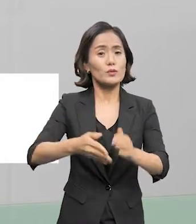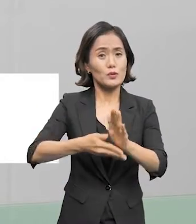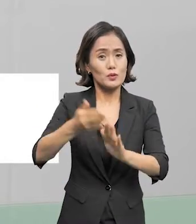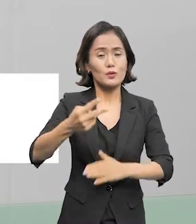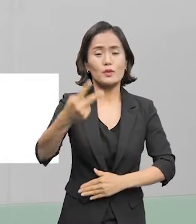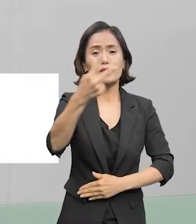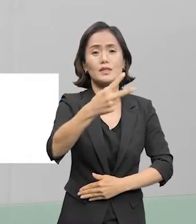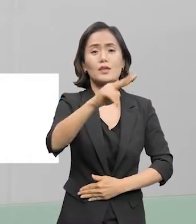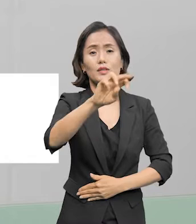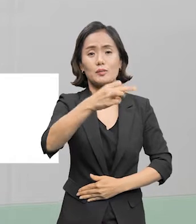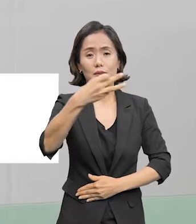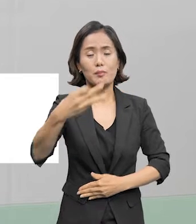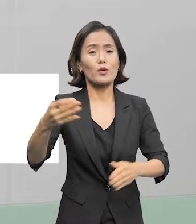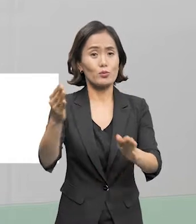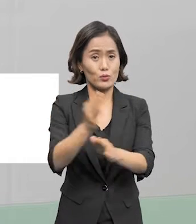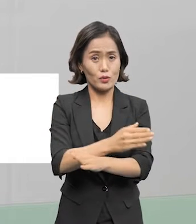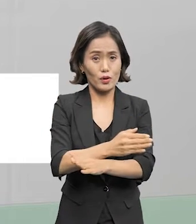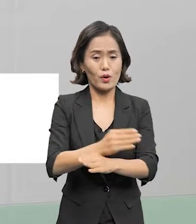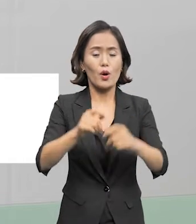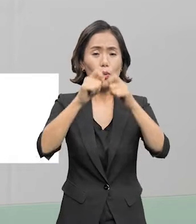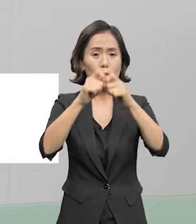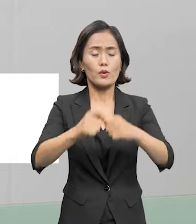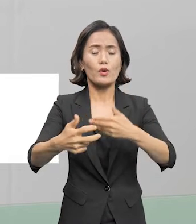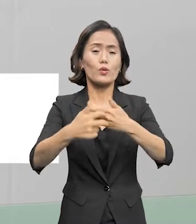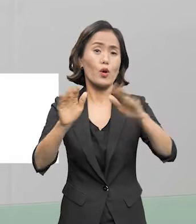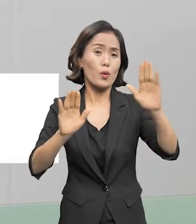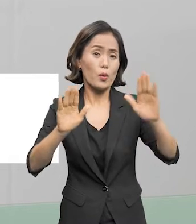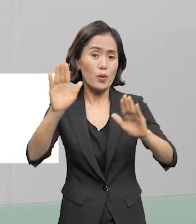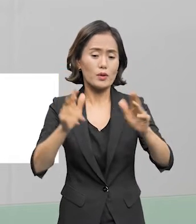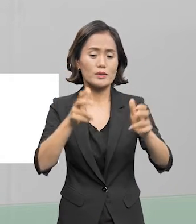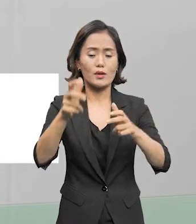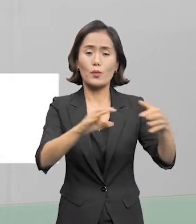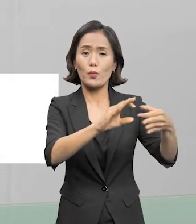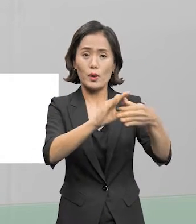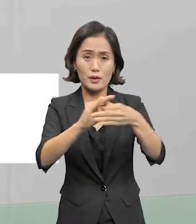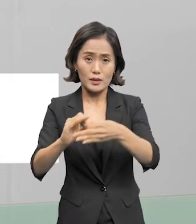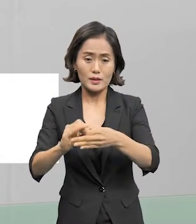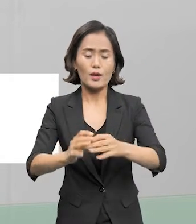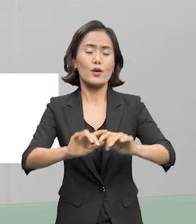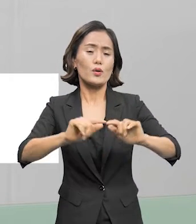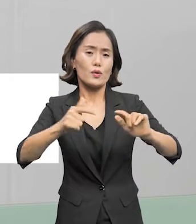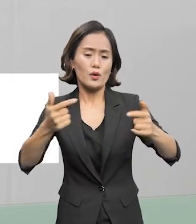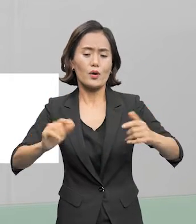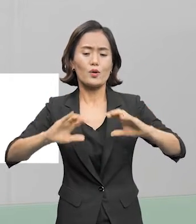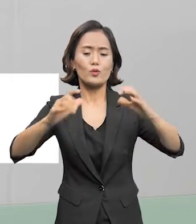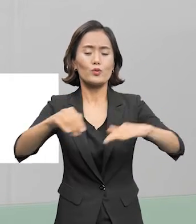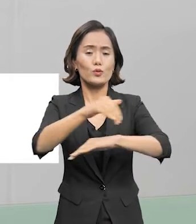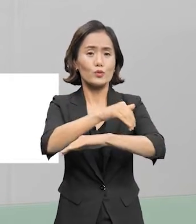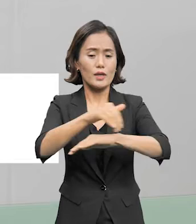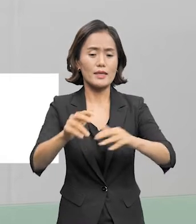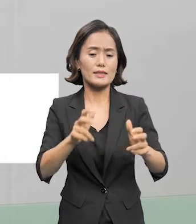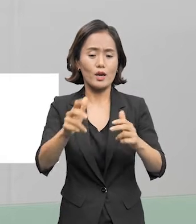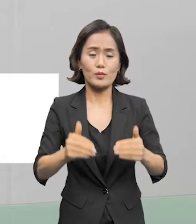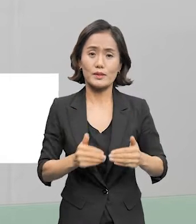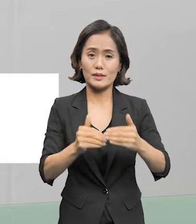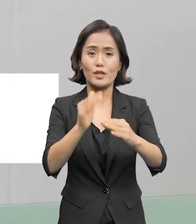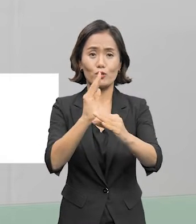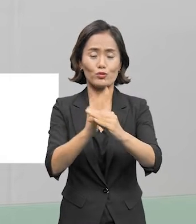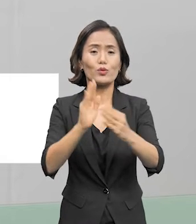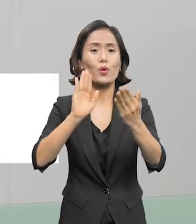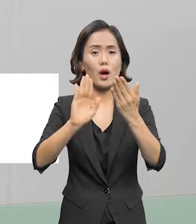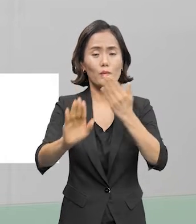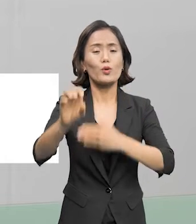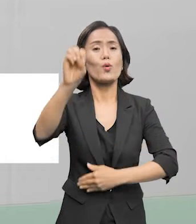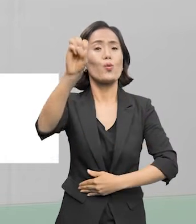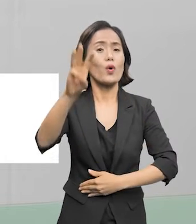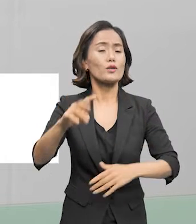시는 2013년부터 마이크로 의료 로봇 산업과 관련된 여러 국책 사업을 추진해 왔으며